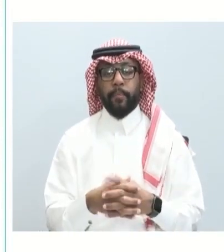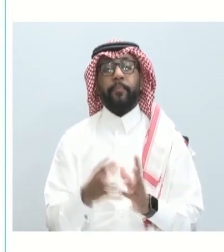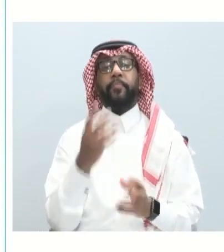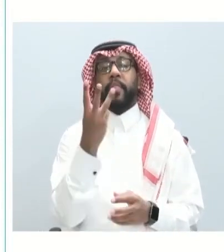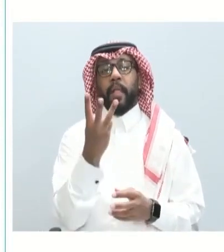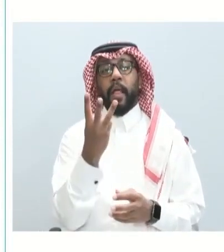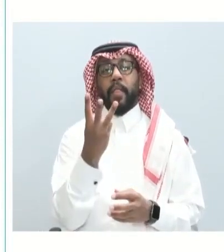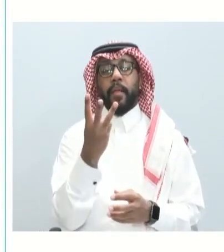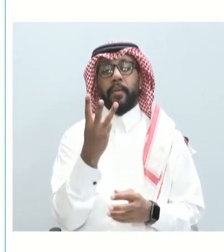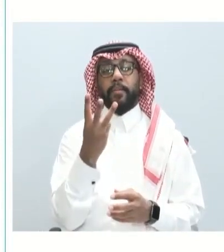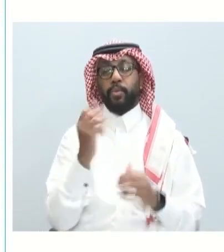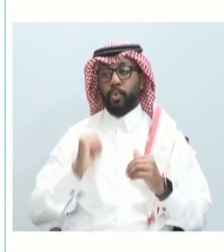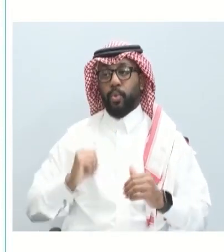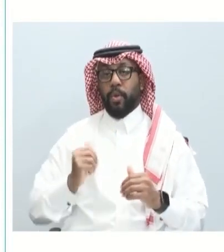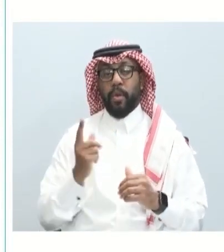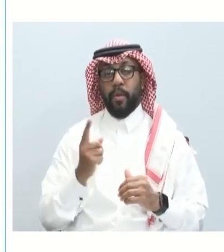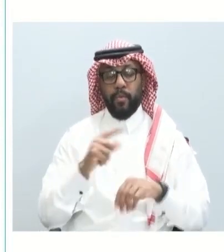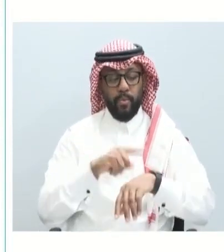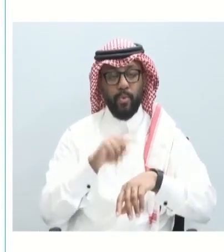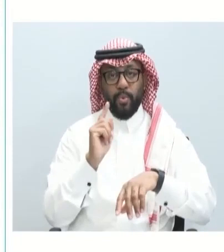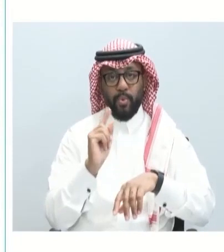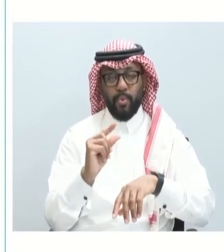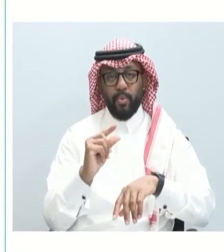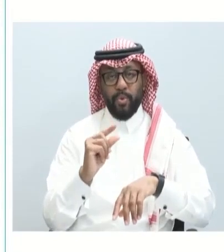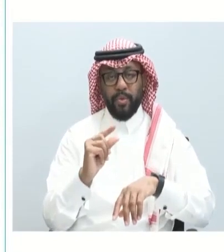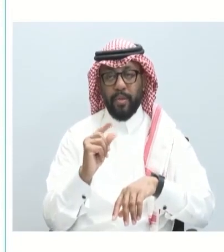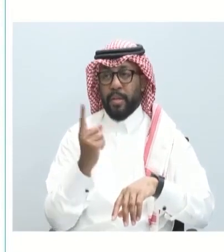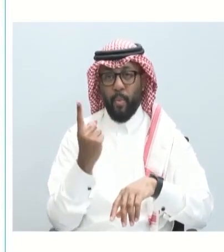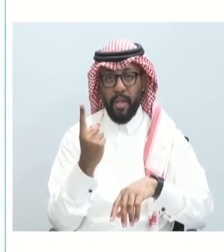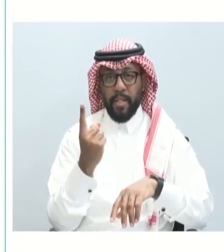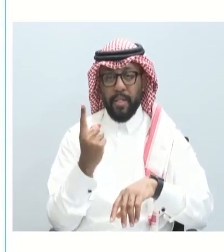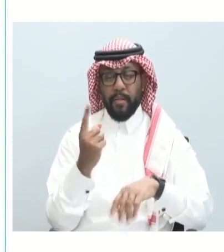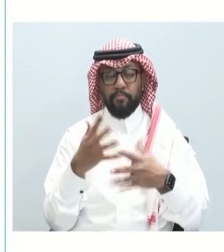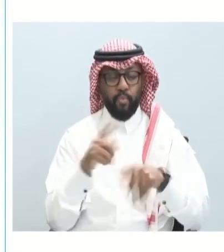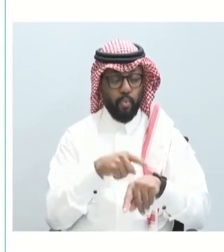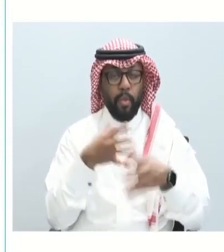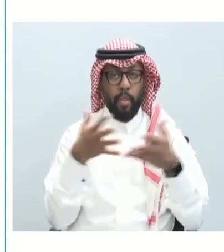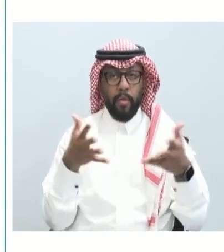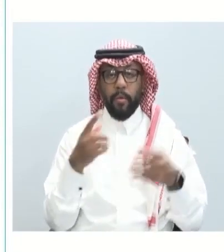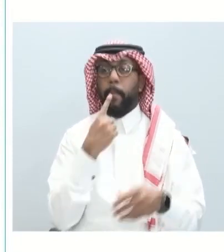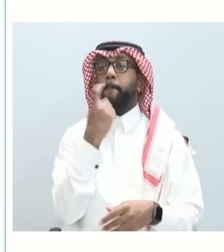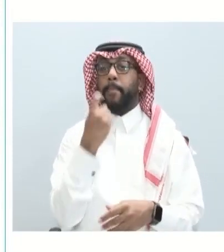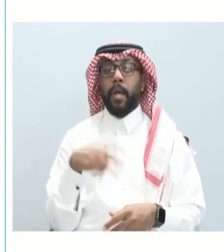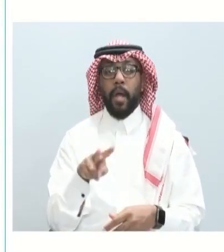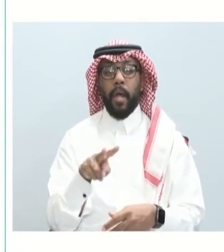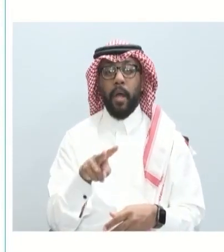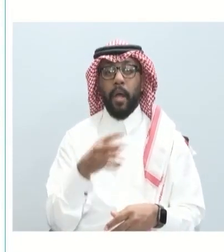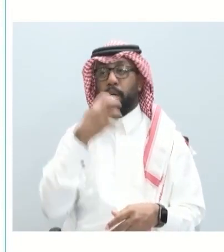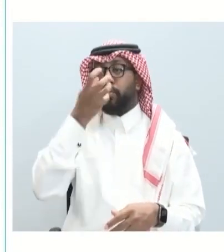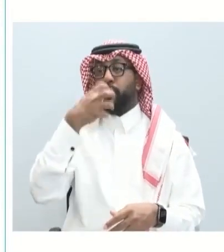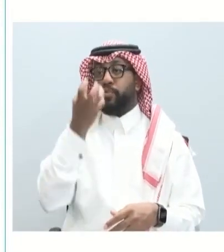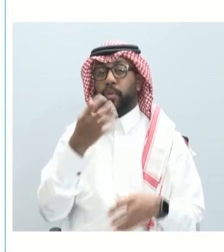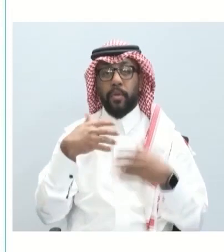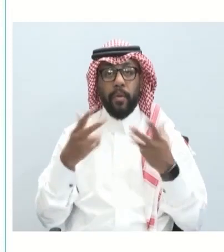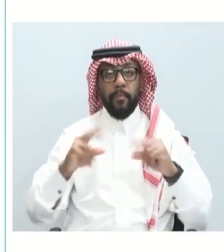تناوله وثلاث تفاحات متساويه في دقيقه واحده كم من الوقت كي ينتهي مائه طفل من تناول 100 تفاحه